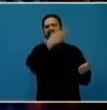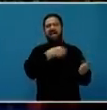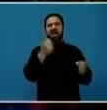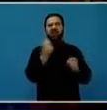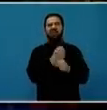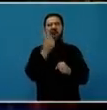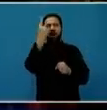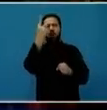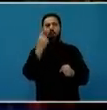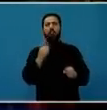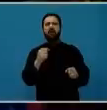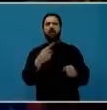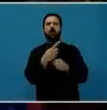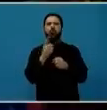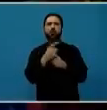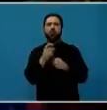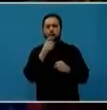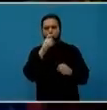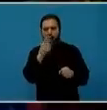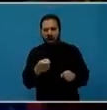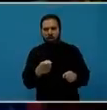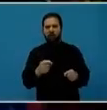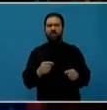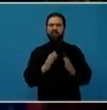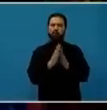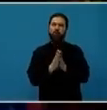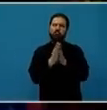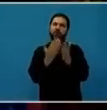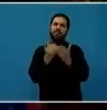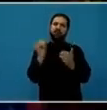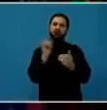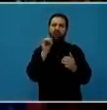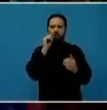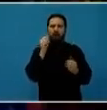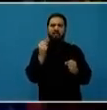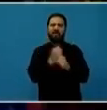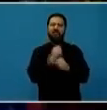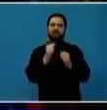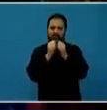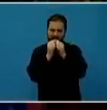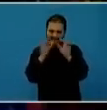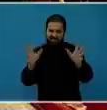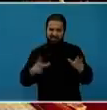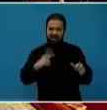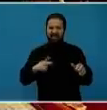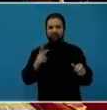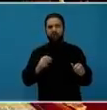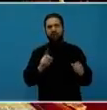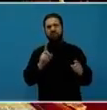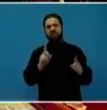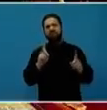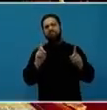Chiar rugăciunea de dezlegare a celui ce se blesteamă spune dacă a rostit un cuvânt fără știință sau din nebăgare de